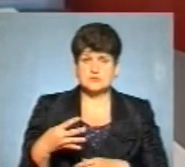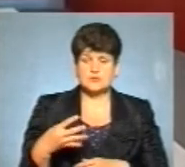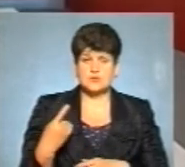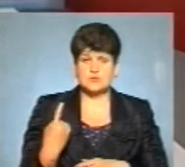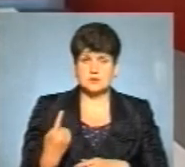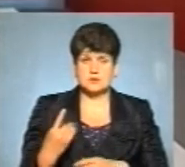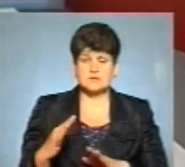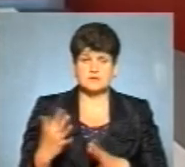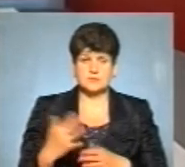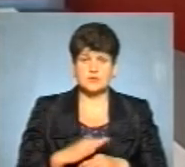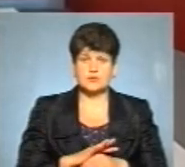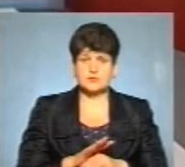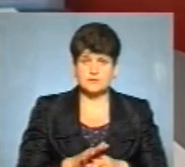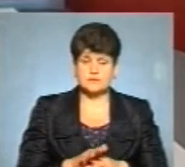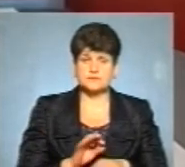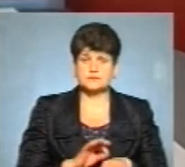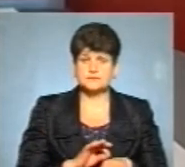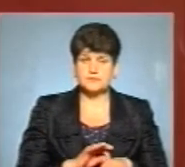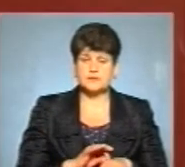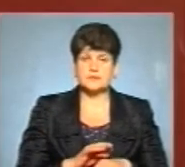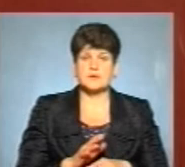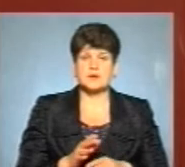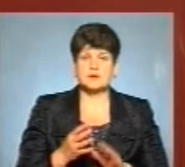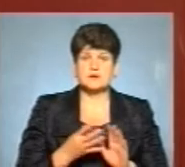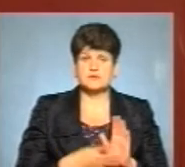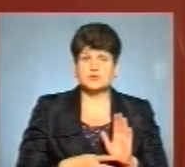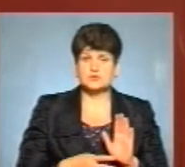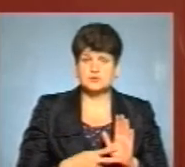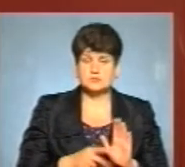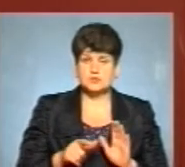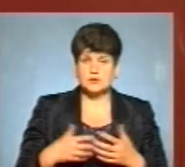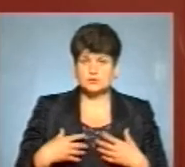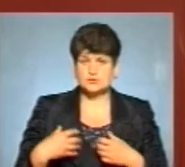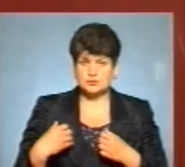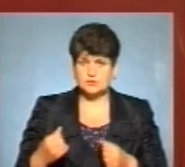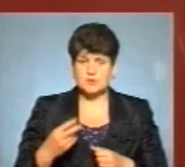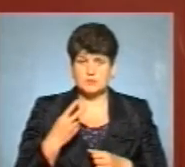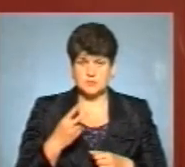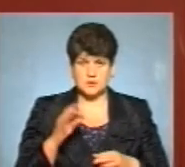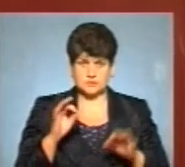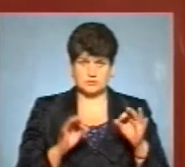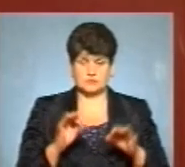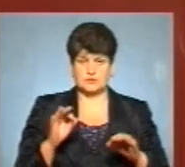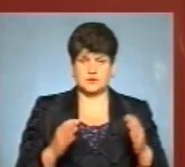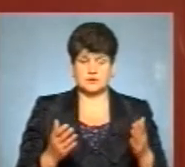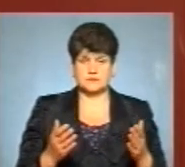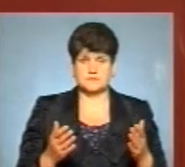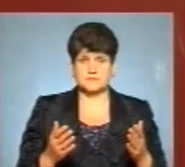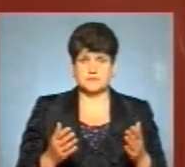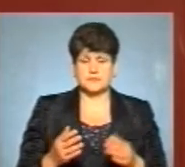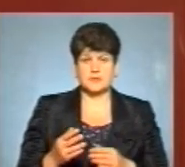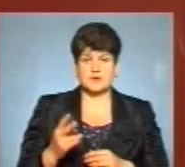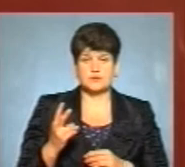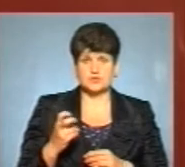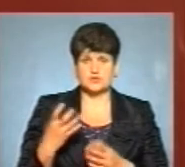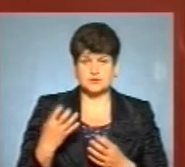341 випадок COVID-19 за час пандемії, 97 одужало. Тобто ми приблизно бачимо співвідношення, десь близько 200